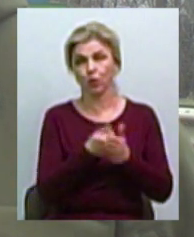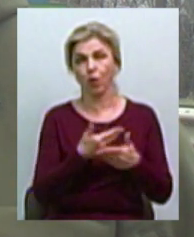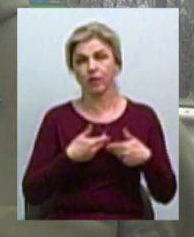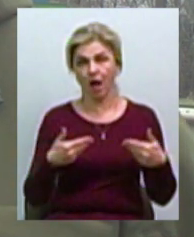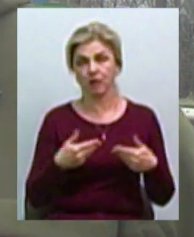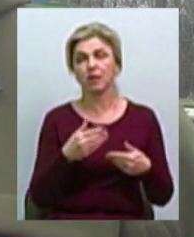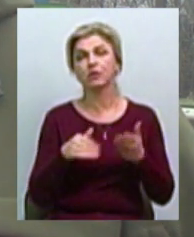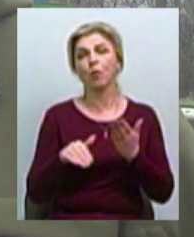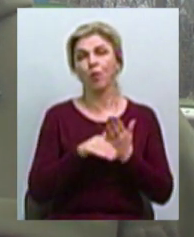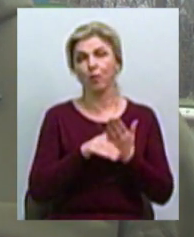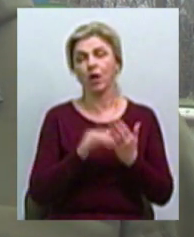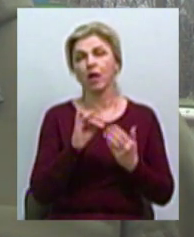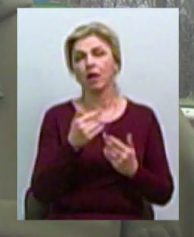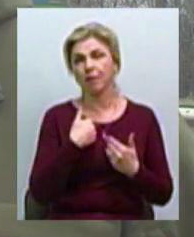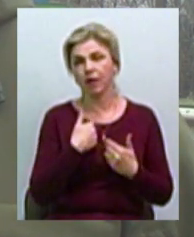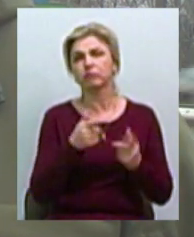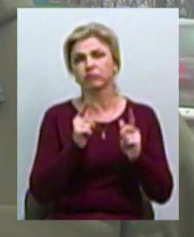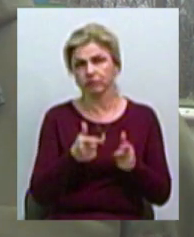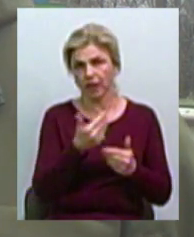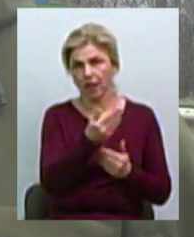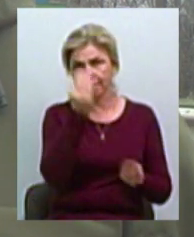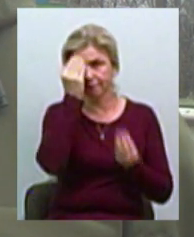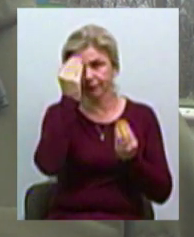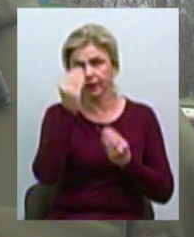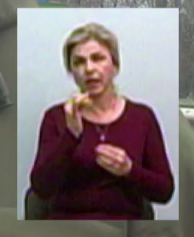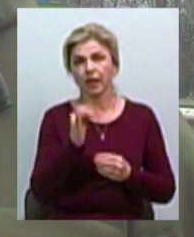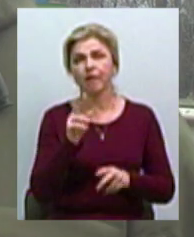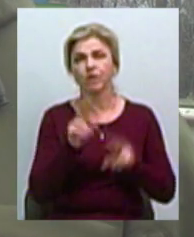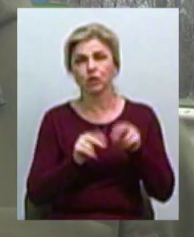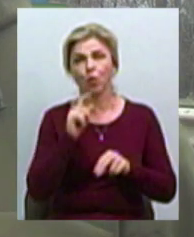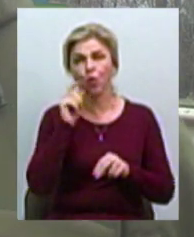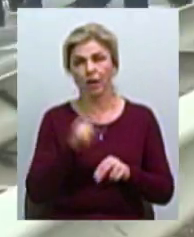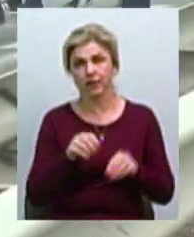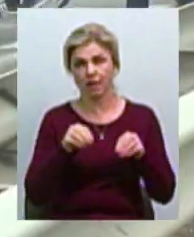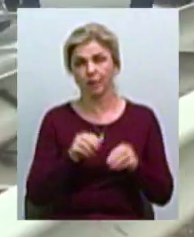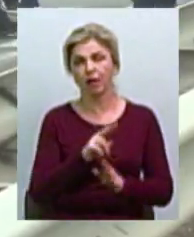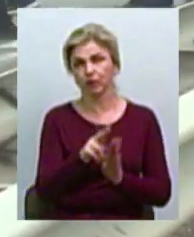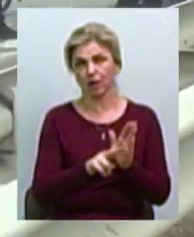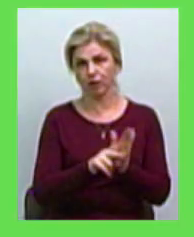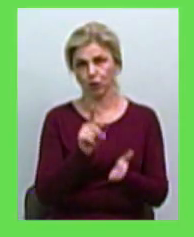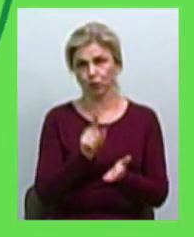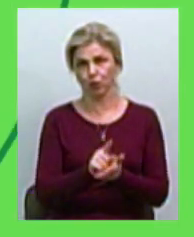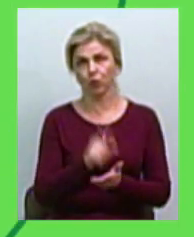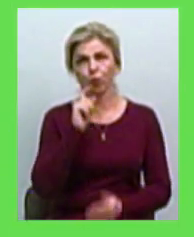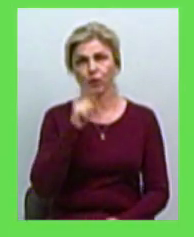по суті, ну, розділяємо їхні принципи і вважаємо, що українська земля повинна належати українцям.